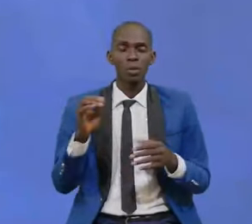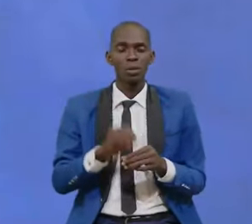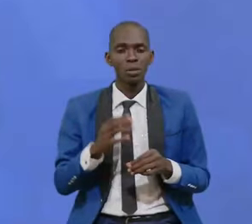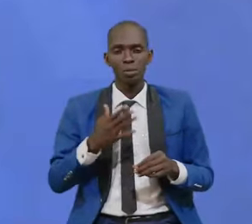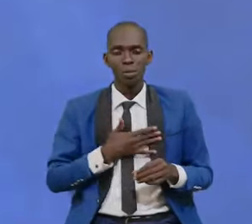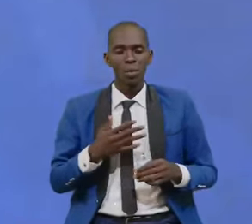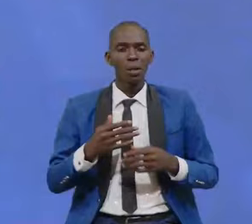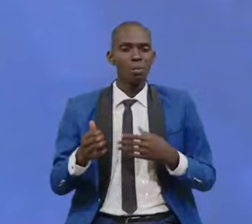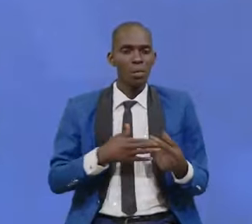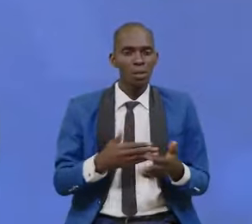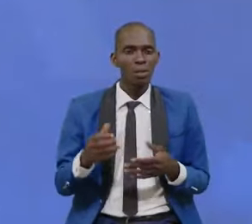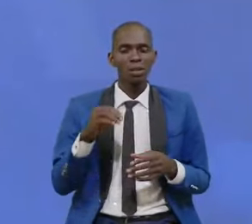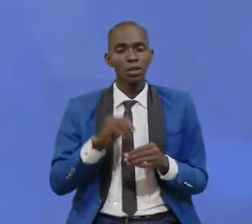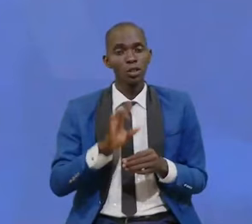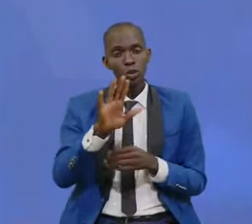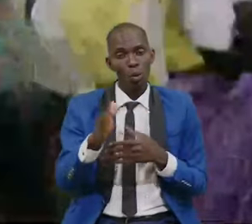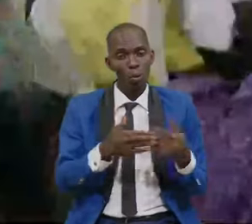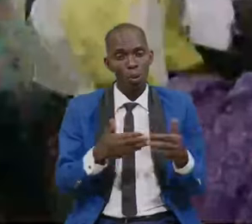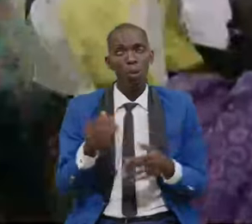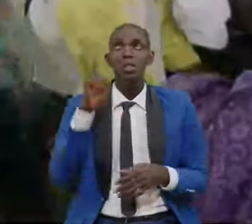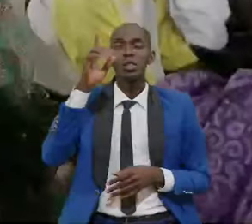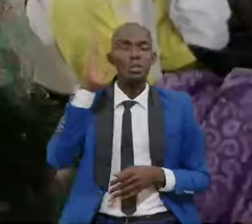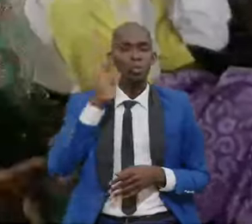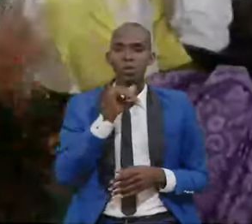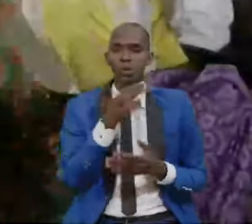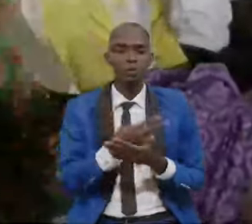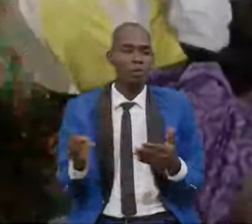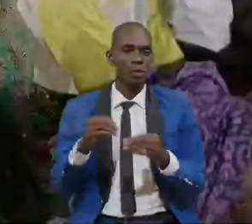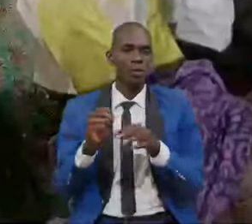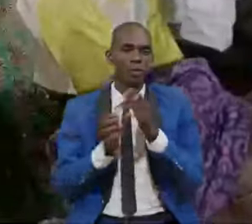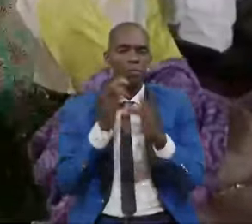mon cas, dans ton cas, il ne va pas échouer.